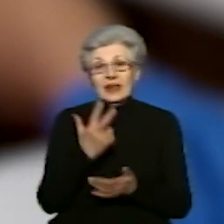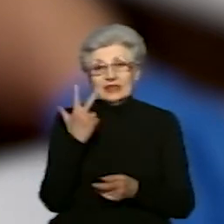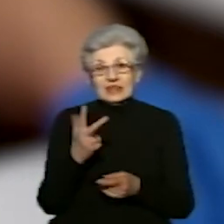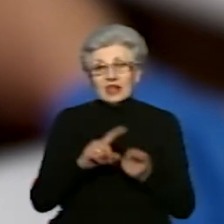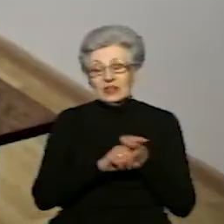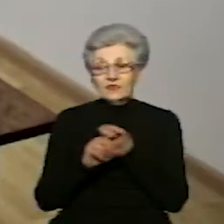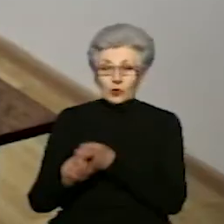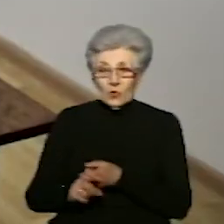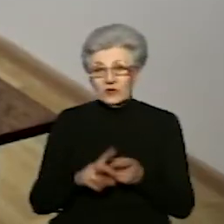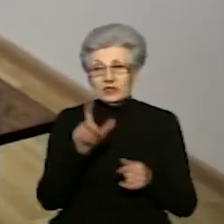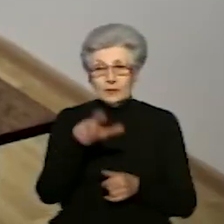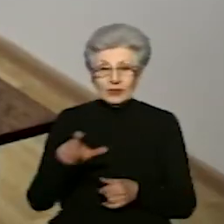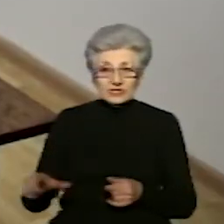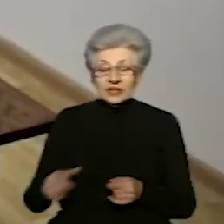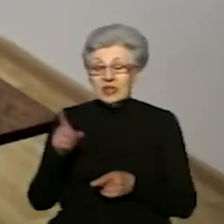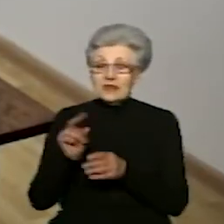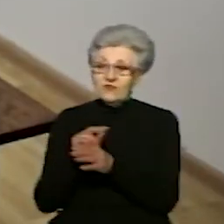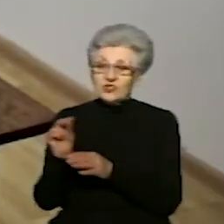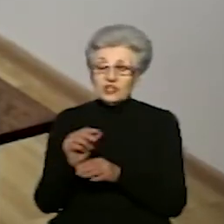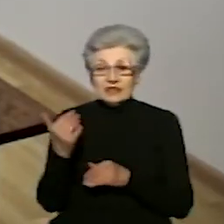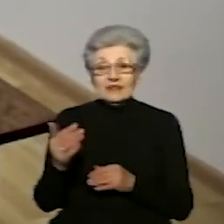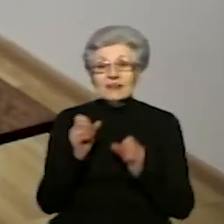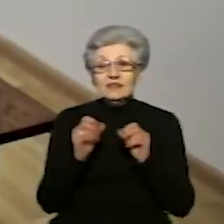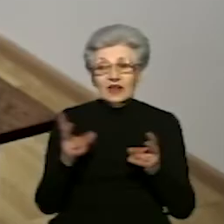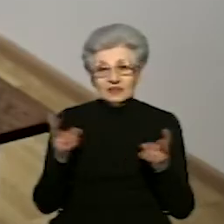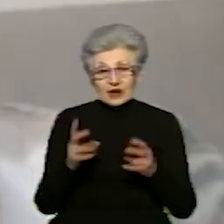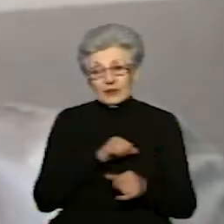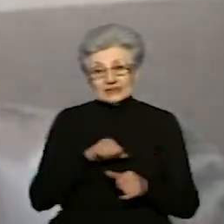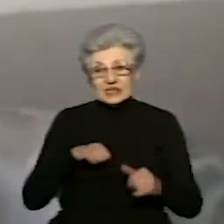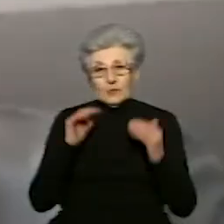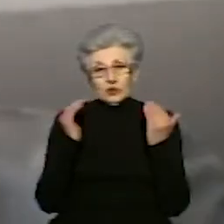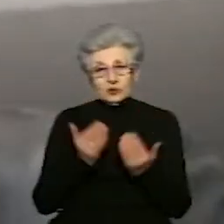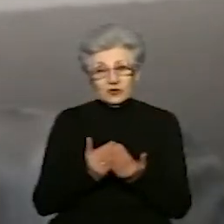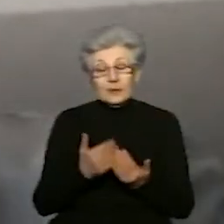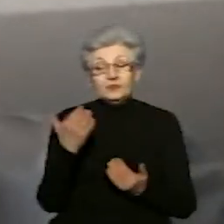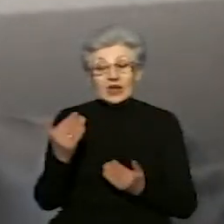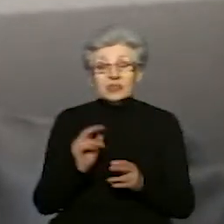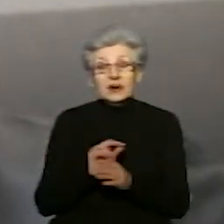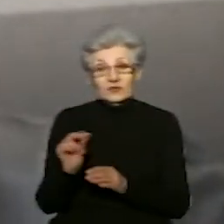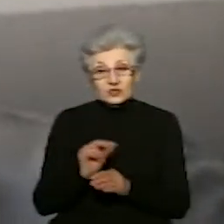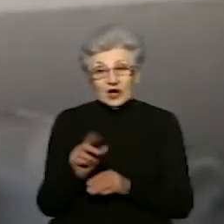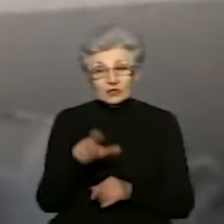Департамент санітарної служби вчить їх, як дотримуватись самоізоляції. Їх вчать, як вони мають